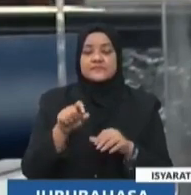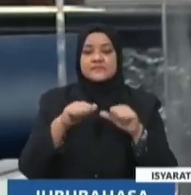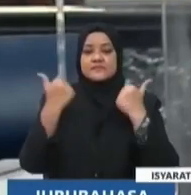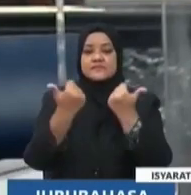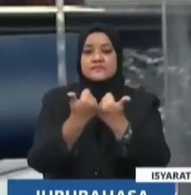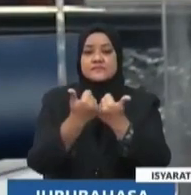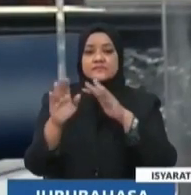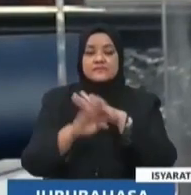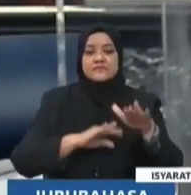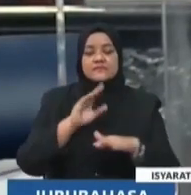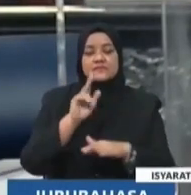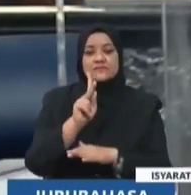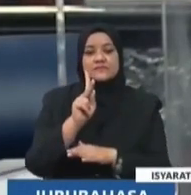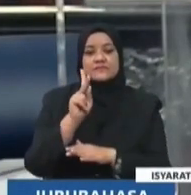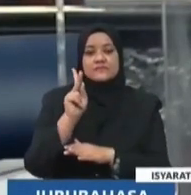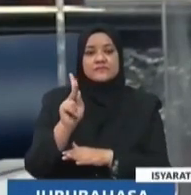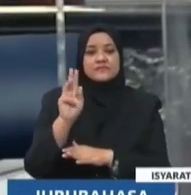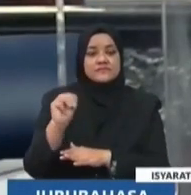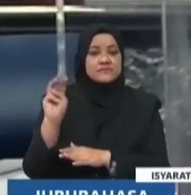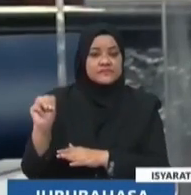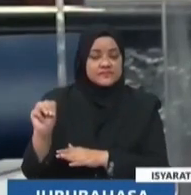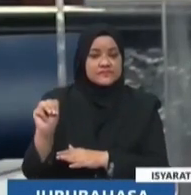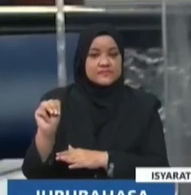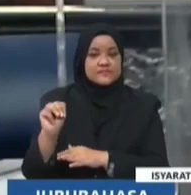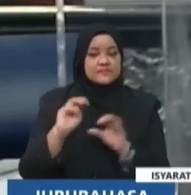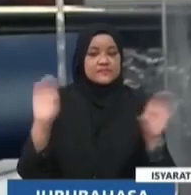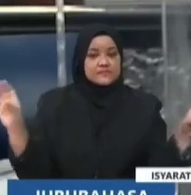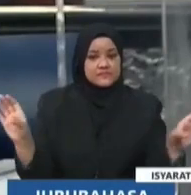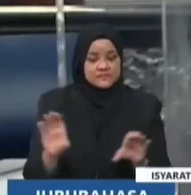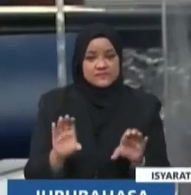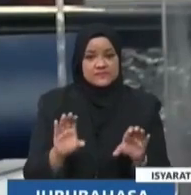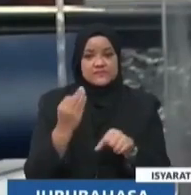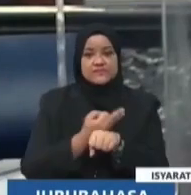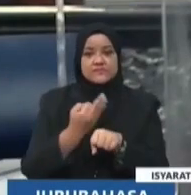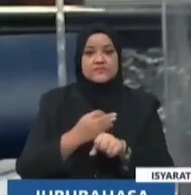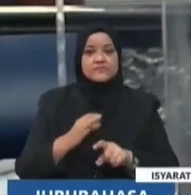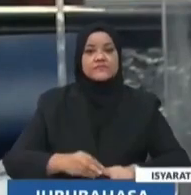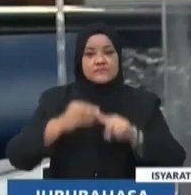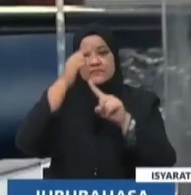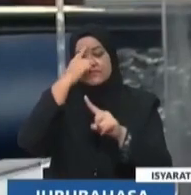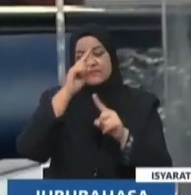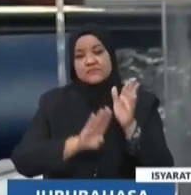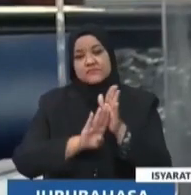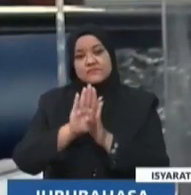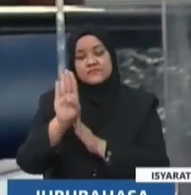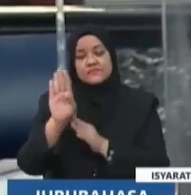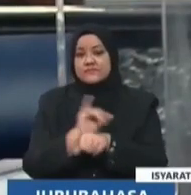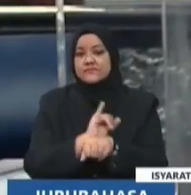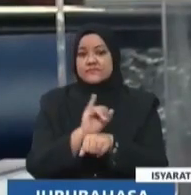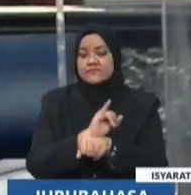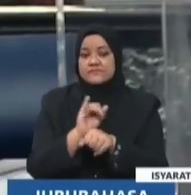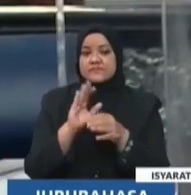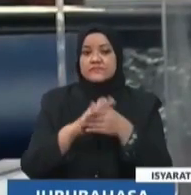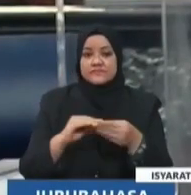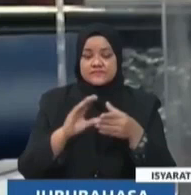agensi dibawa ke ke MM yang melaksanakan fungsi khusus untuk membangunkan Indah